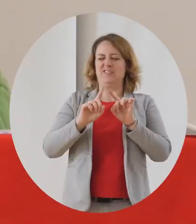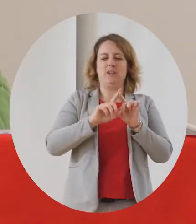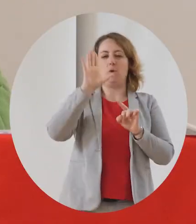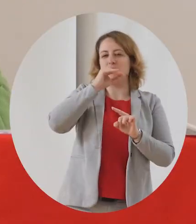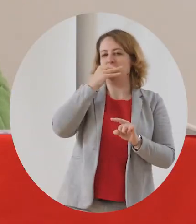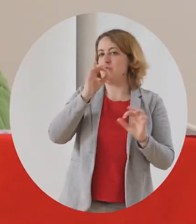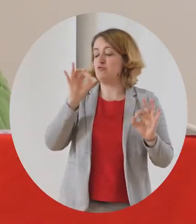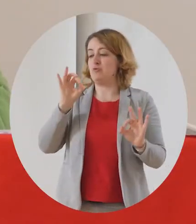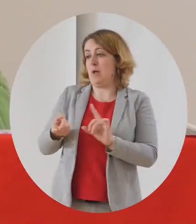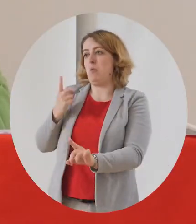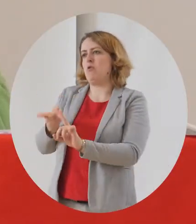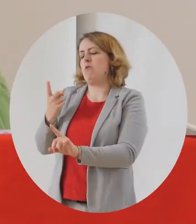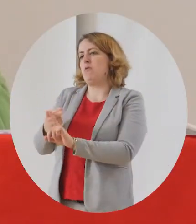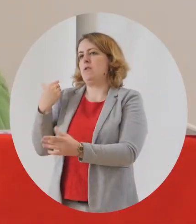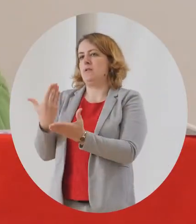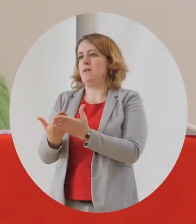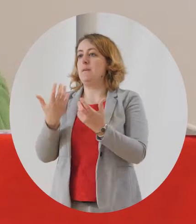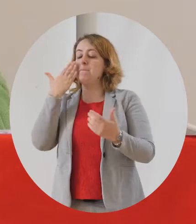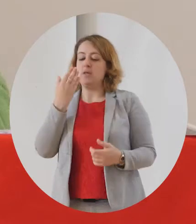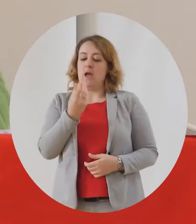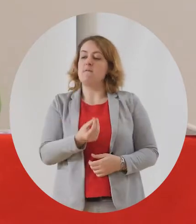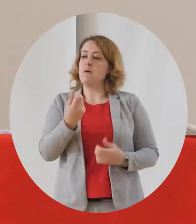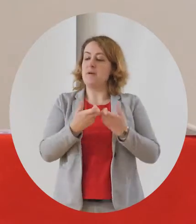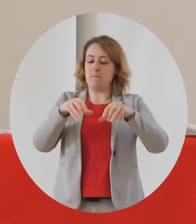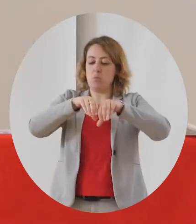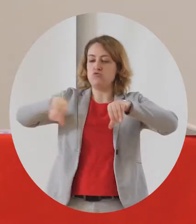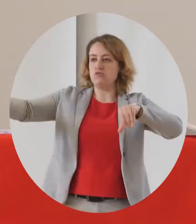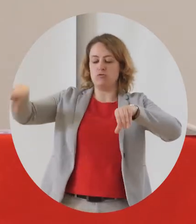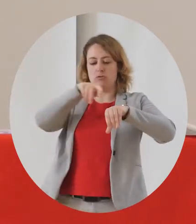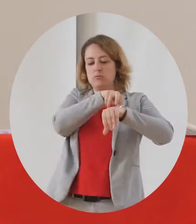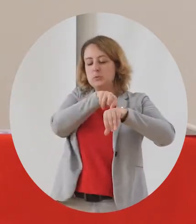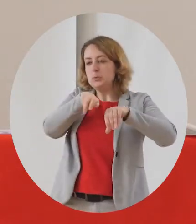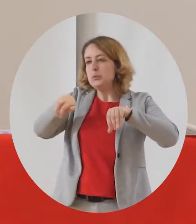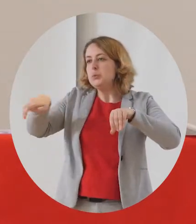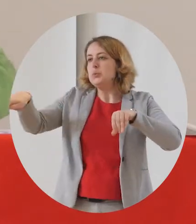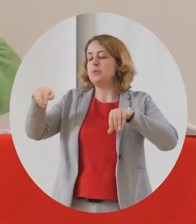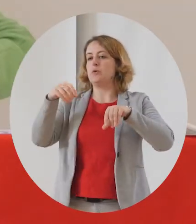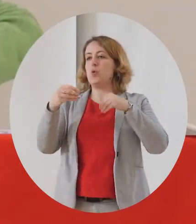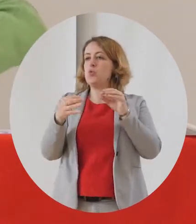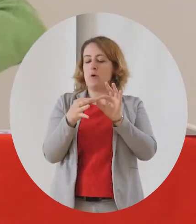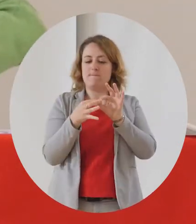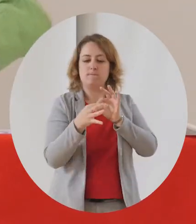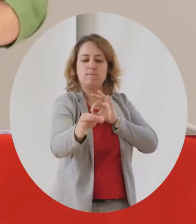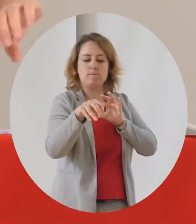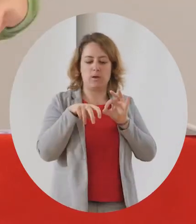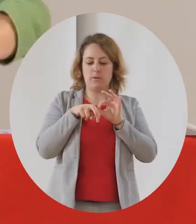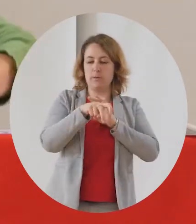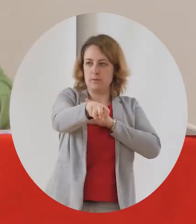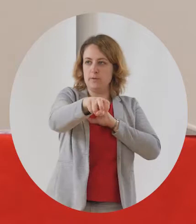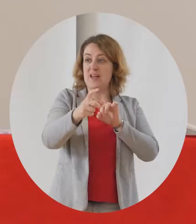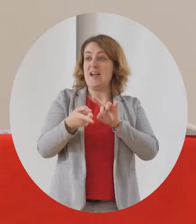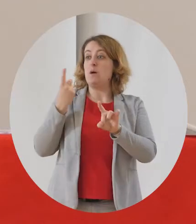ça c'est un détail qu'on n'a pas dit et qui est extrêmement important. Quand par exemple un enfant marche sur une poutre ou sur une